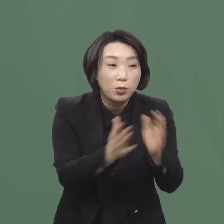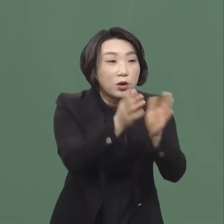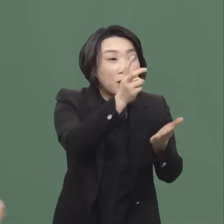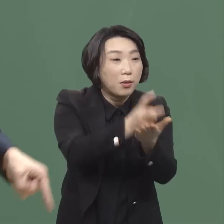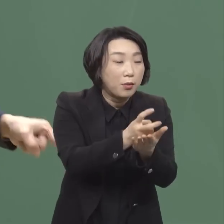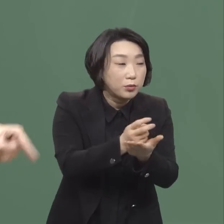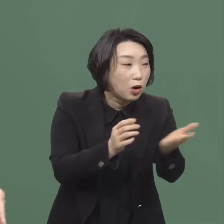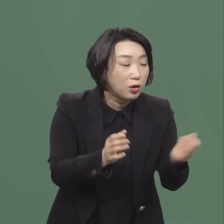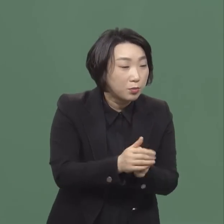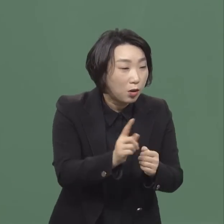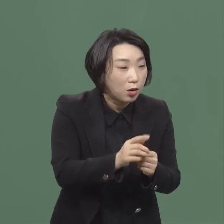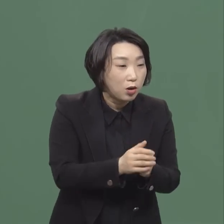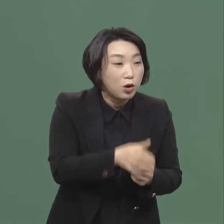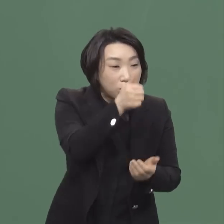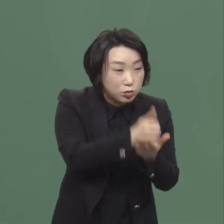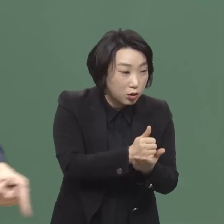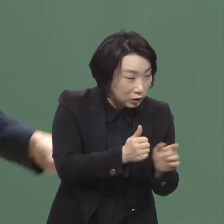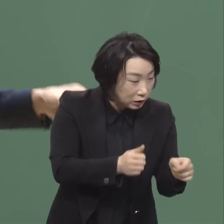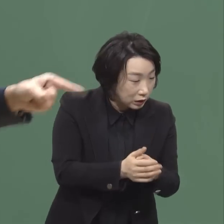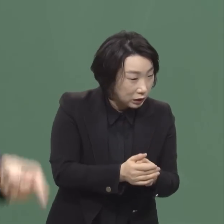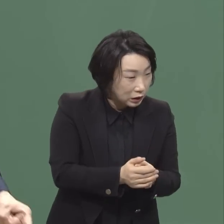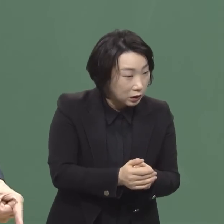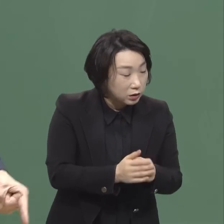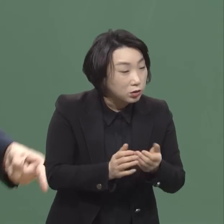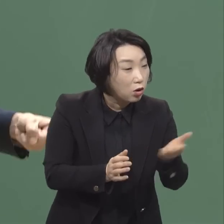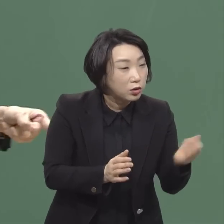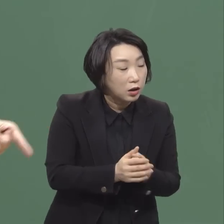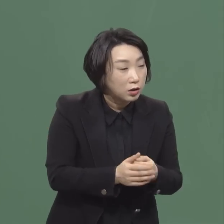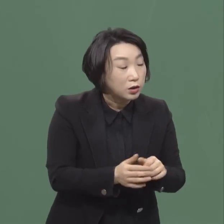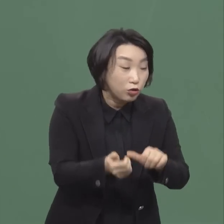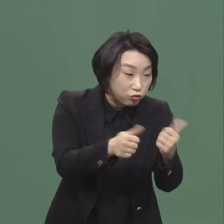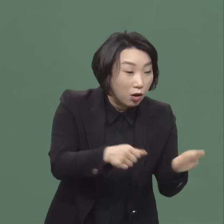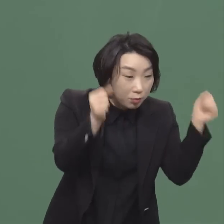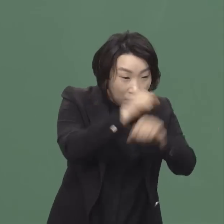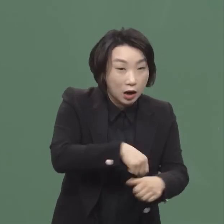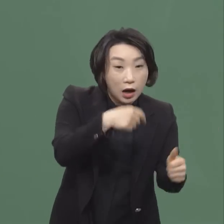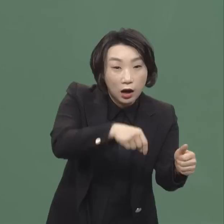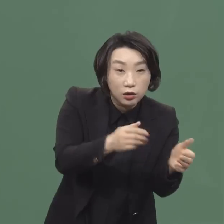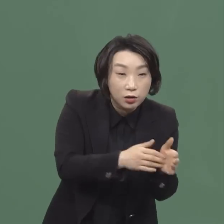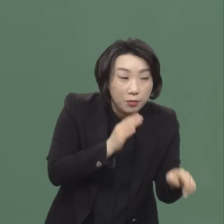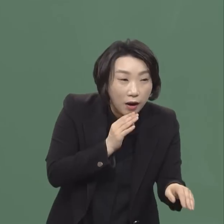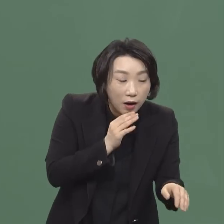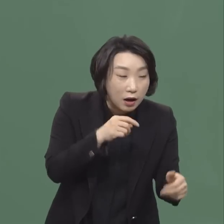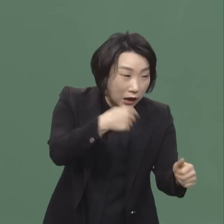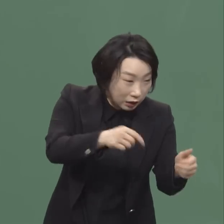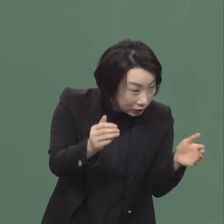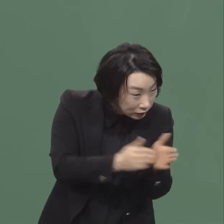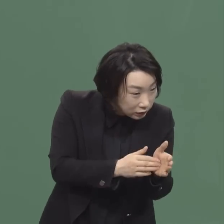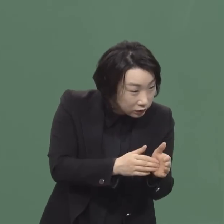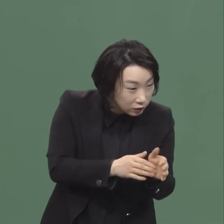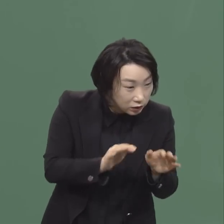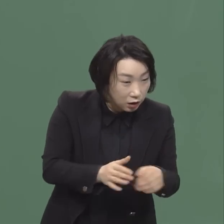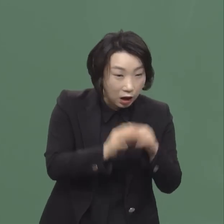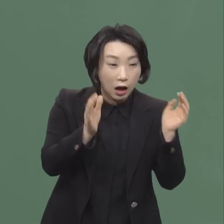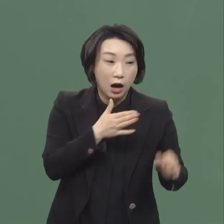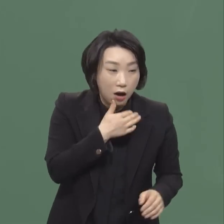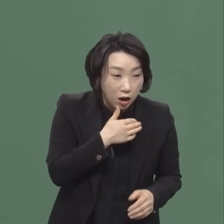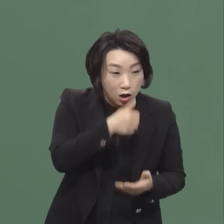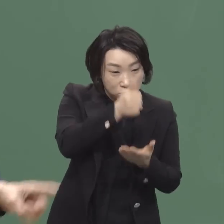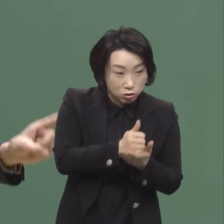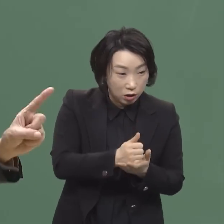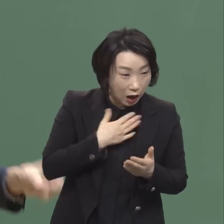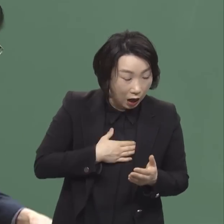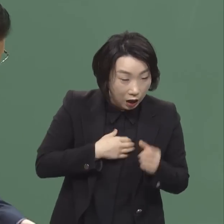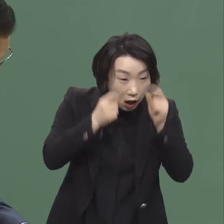죄야, 이것이 죄야 가르쳐. 이건 죽어, 이건 멸망에 가르칩니다. 다 가르친 다음에 이게 다 죄구나 깨달은